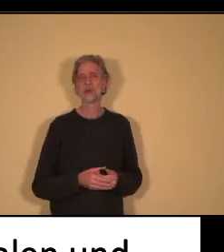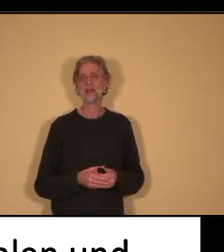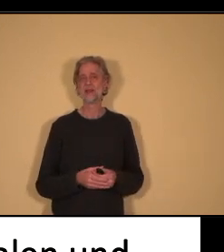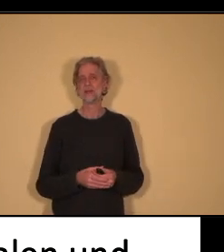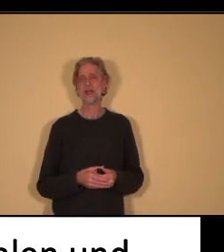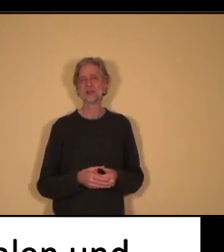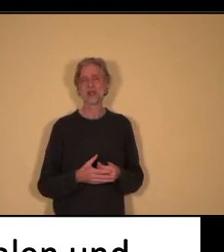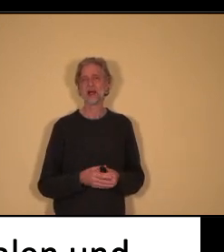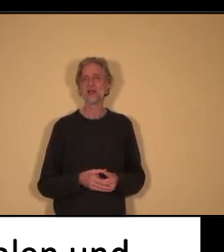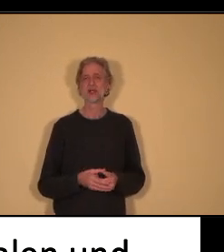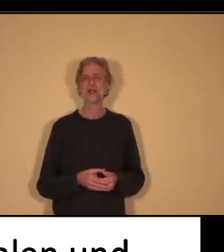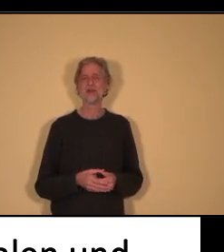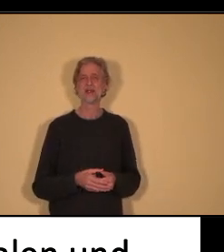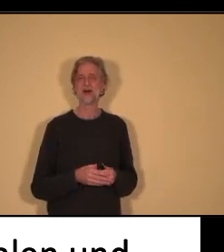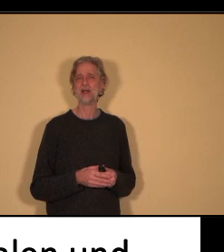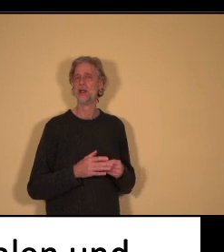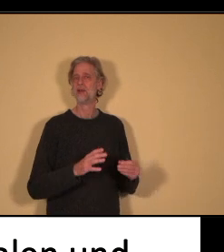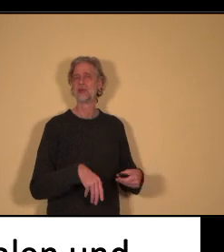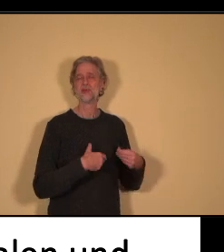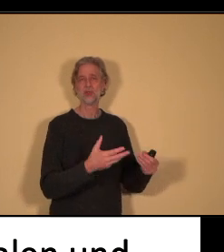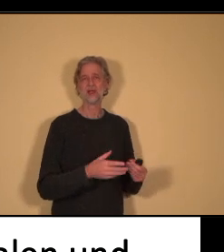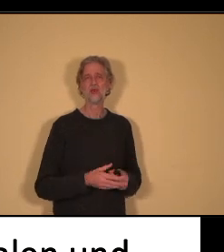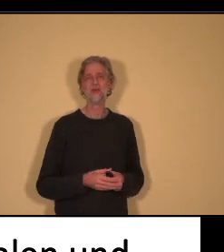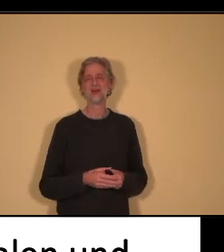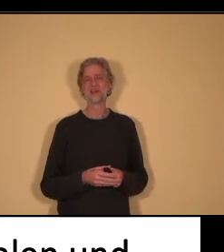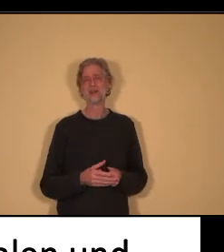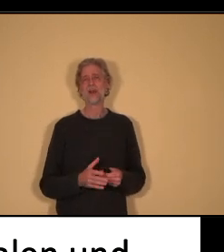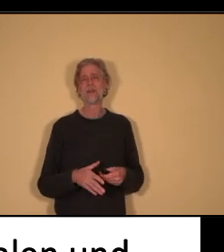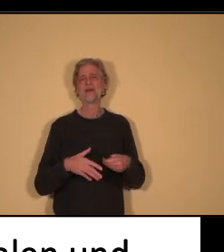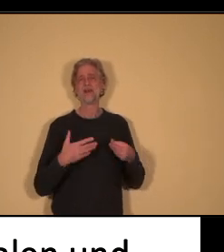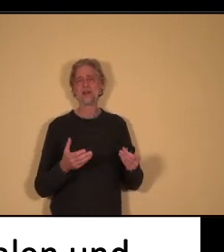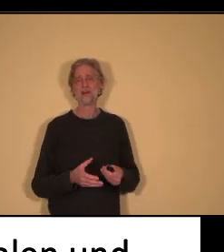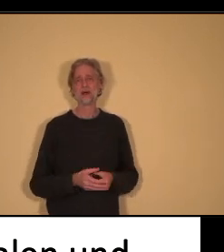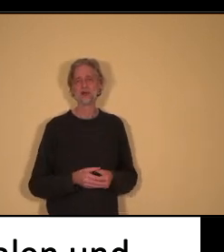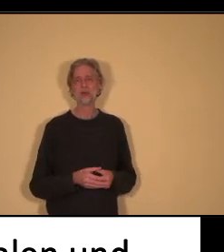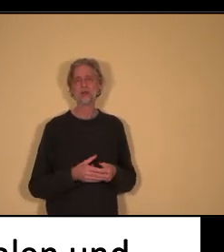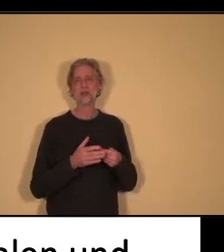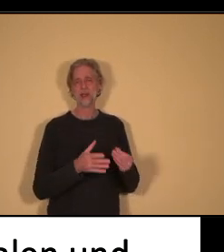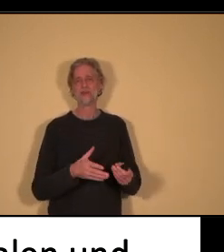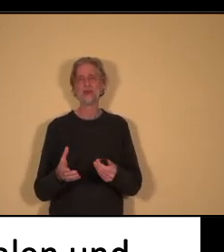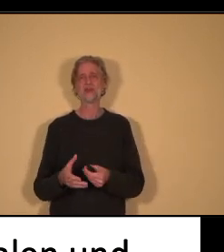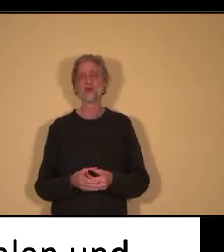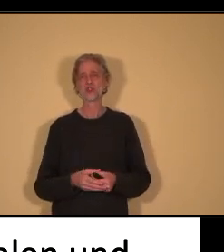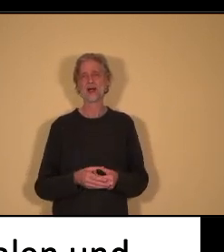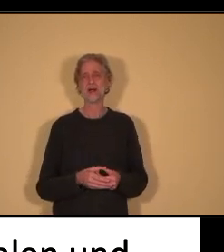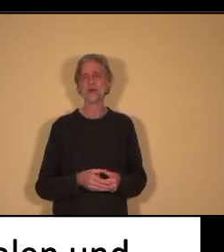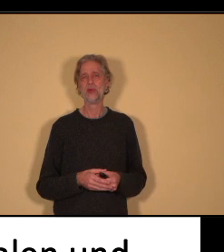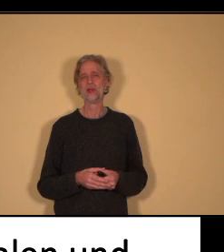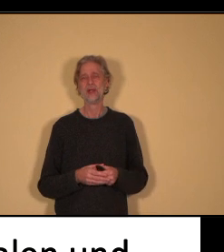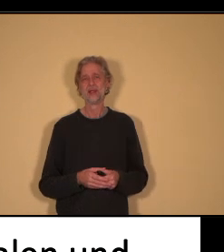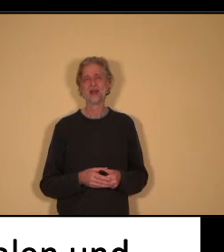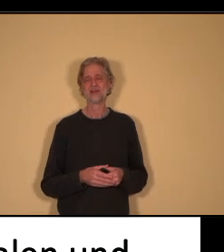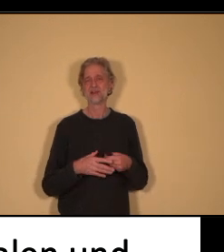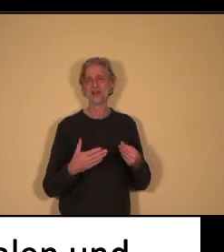muss bei niedrigem Pegelstand eingeschränkt werden, weil sonst würde ihr Kühlwasser die Temperatur der Flüsse so stark